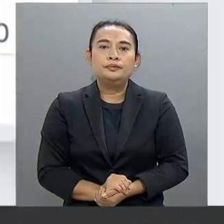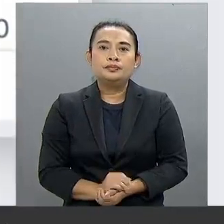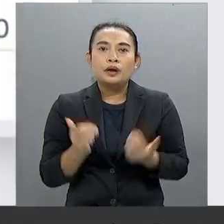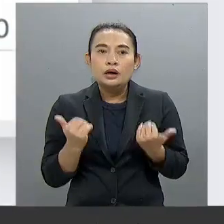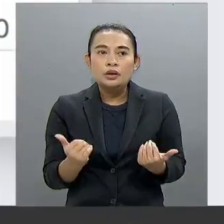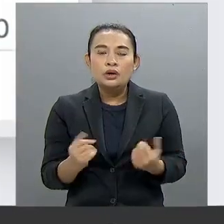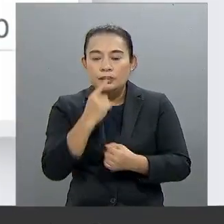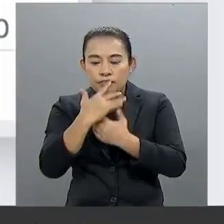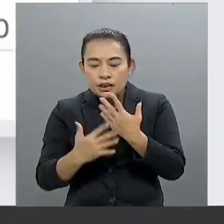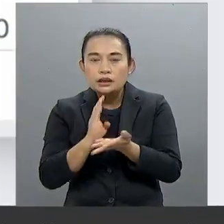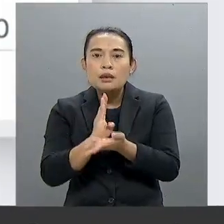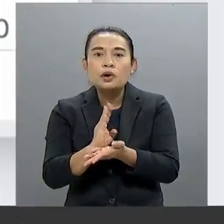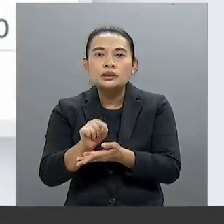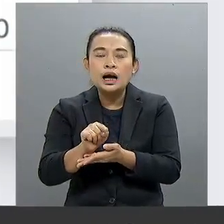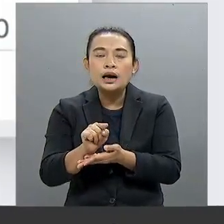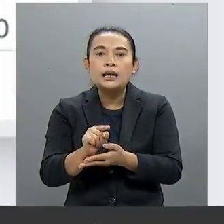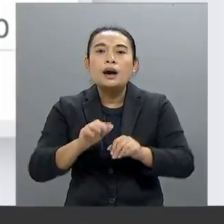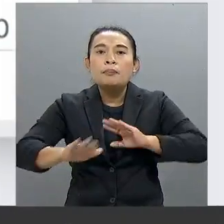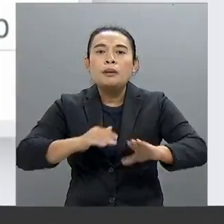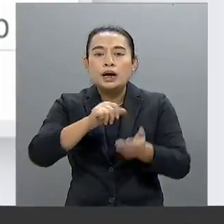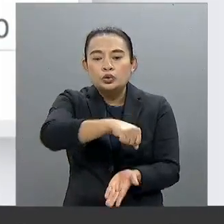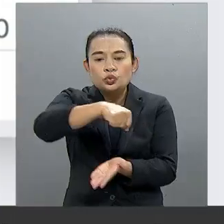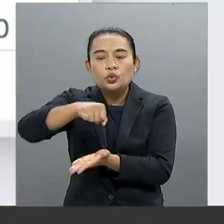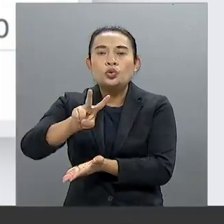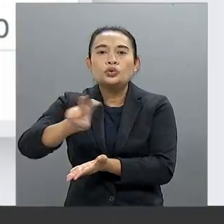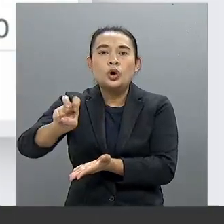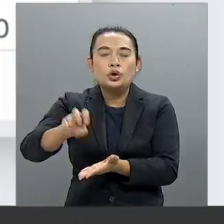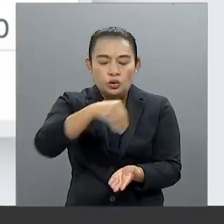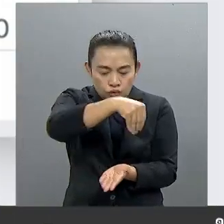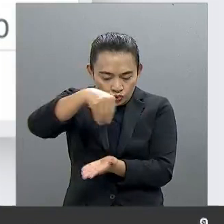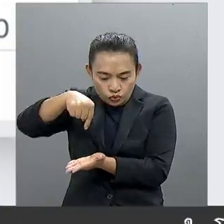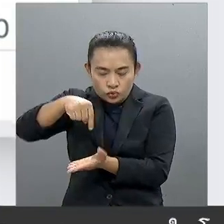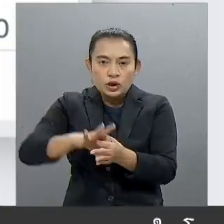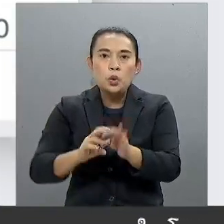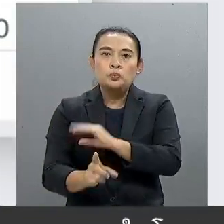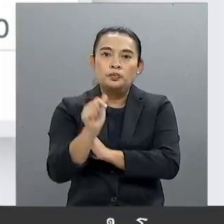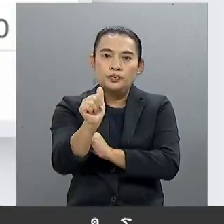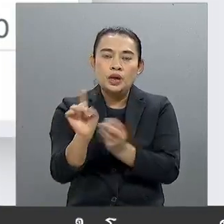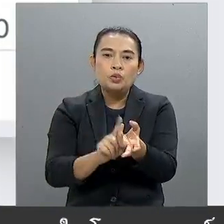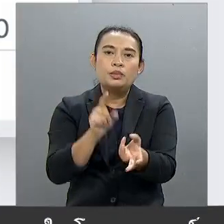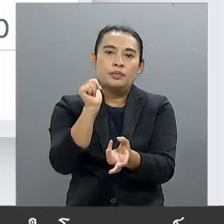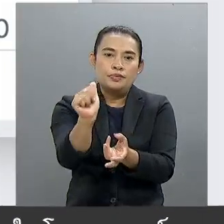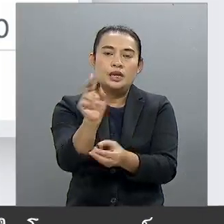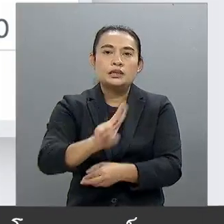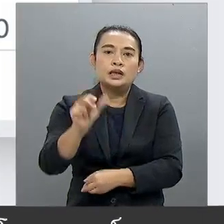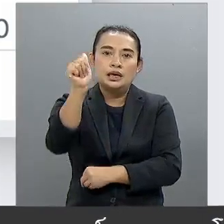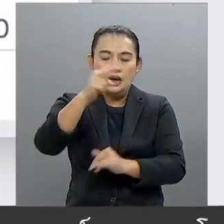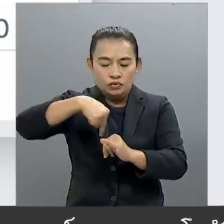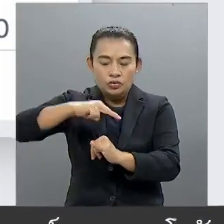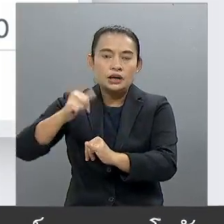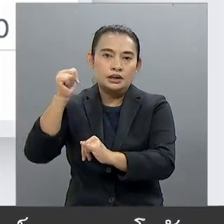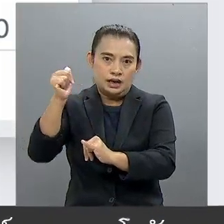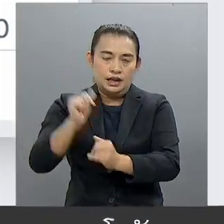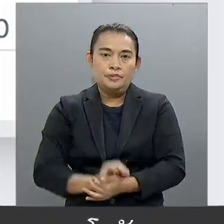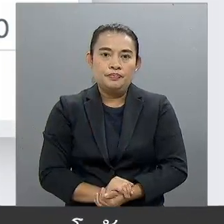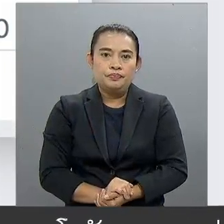ผู้ที่หายป่วยแล้วมากกว่า200ถุงทุกถุงมีภูมิต้านทานสูงในปริมาณที่สามารถใช้ในการรักษาได้โดยพลาสมานี้ส